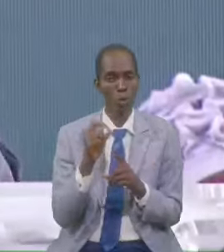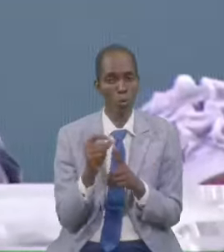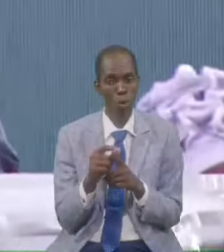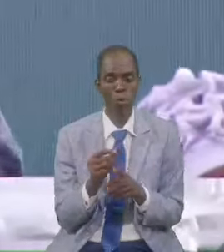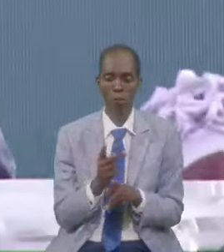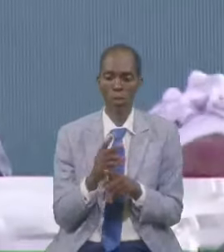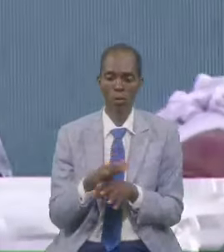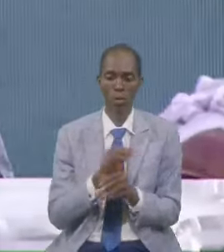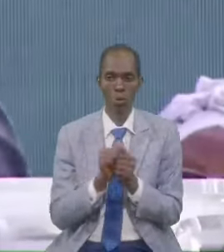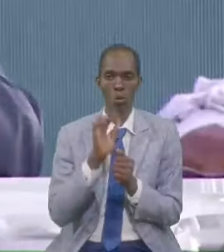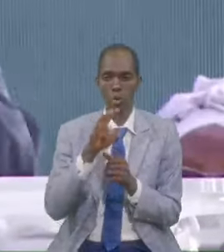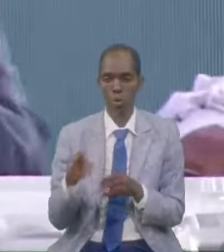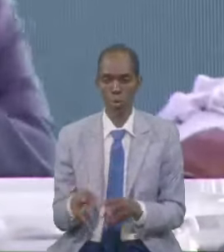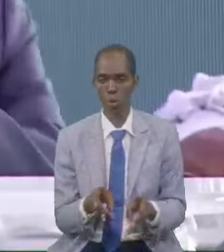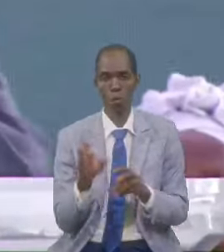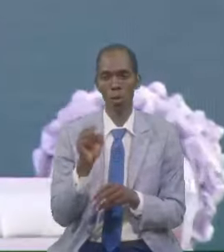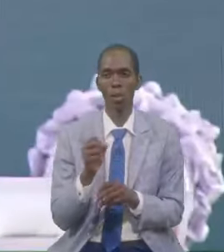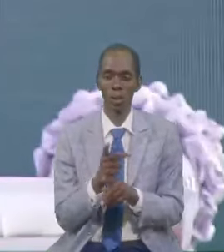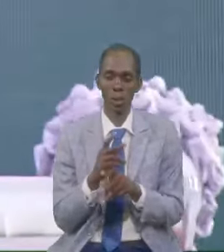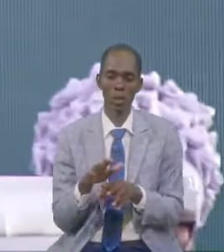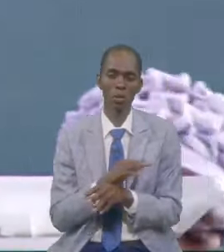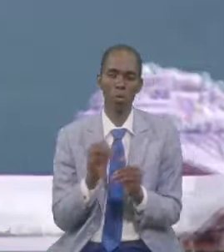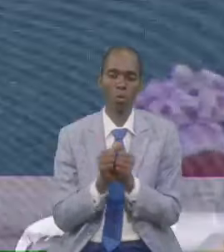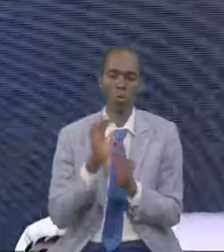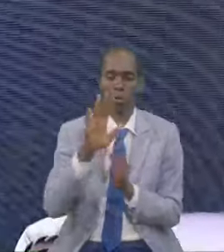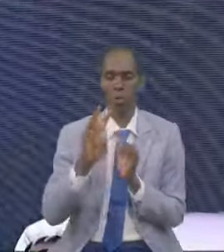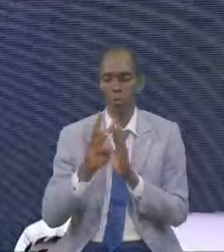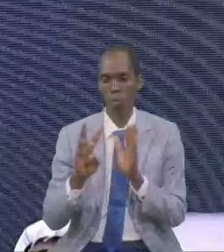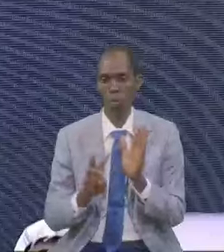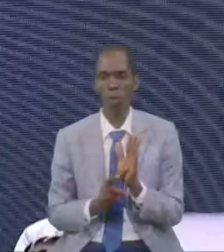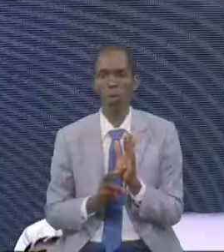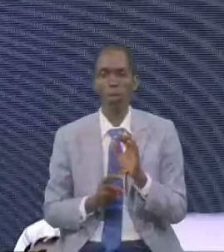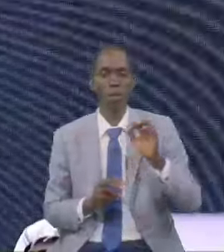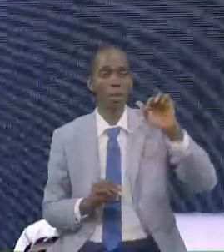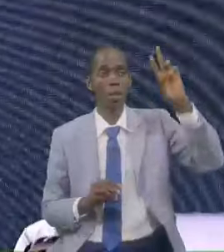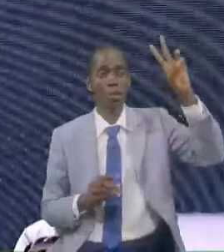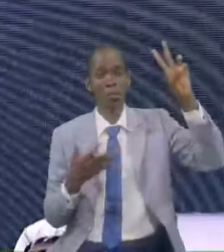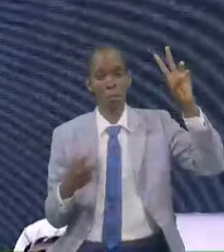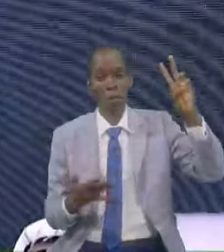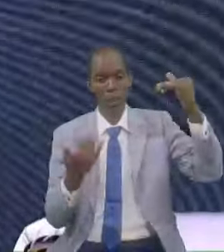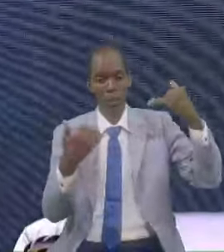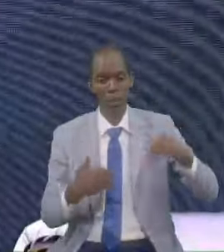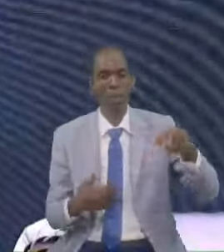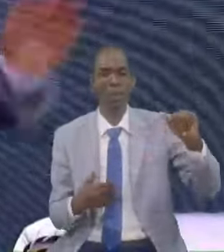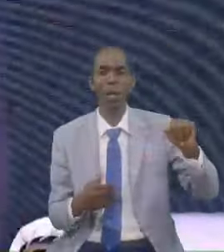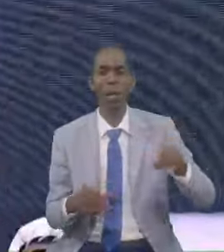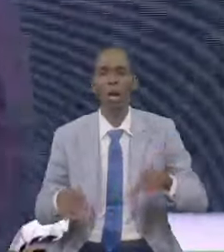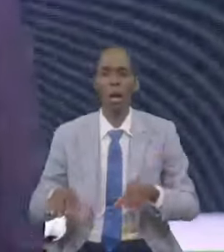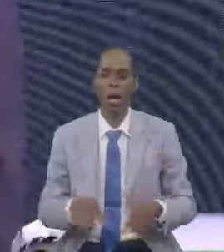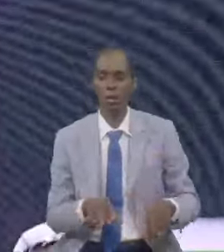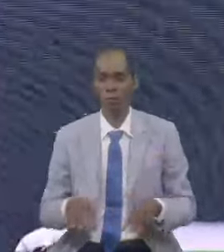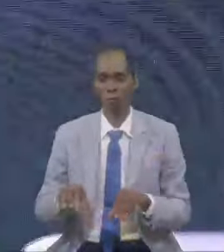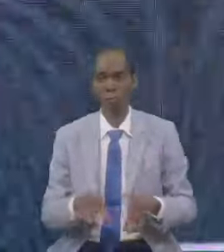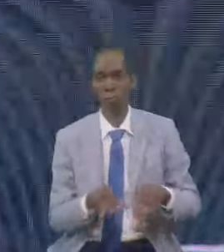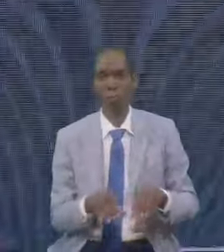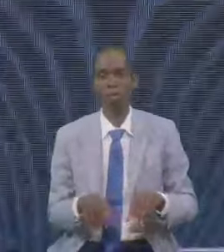మార్గాలు చూచుకోవాలి. You watch your will. అలాగే మీ చిత్తాన్ని చూచుకోవాలి. It is action. ఈ యొక్క ఏ అనే మాటకు అర్థం క్రియ. ఓవర్